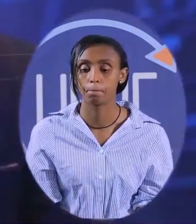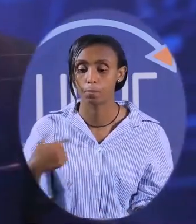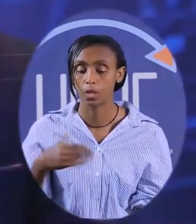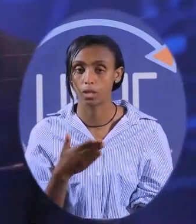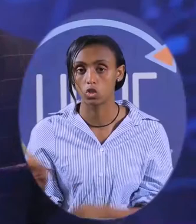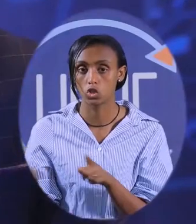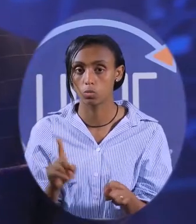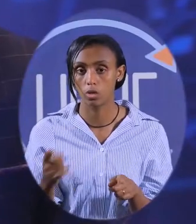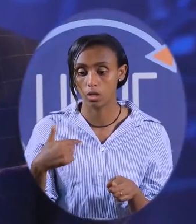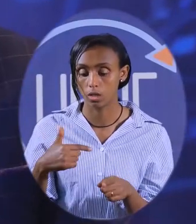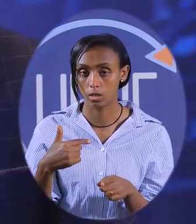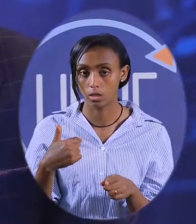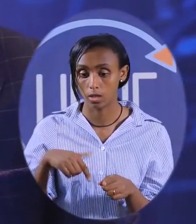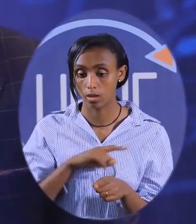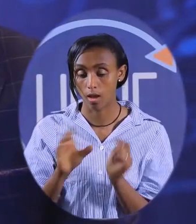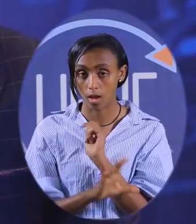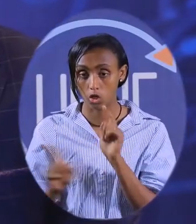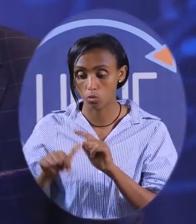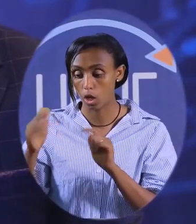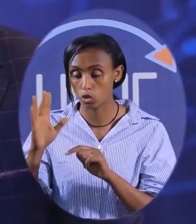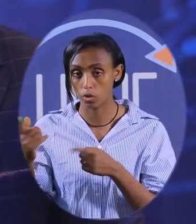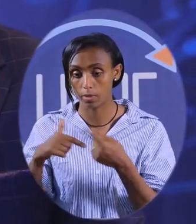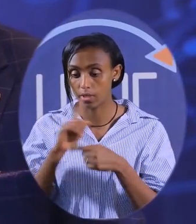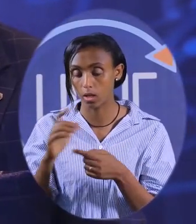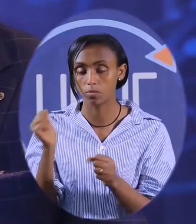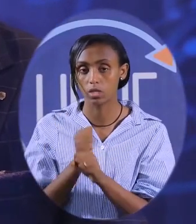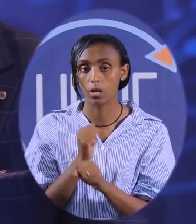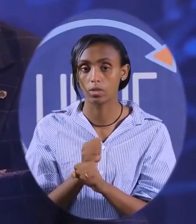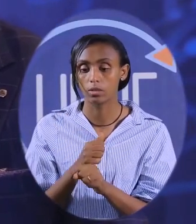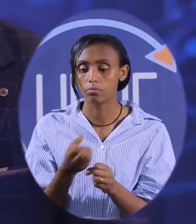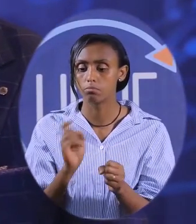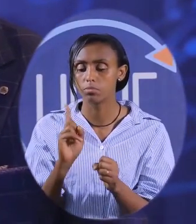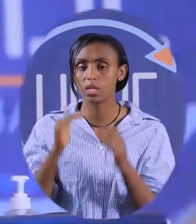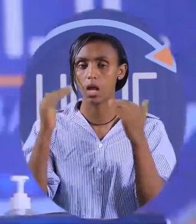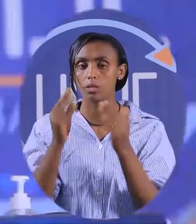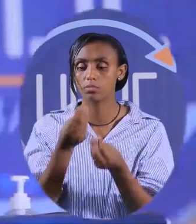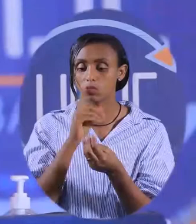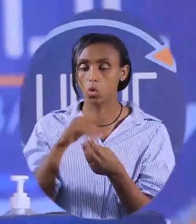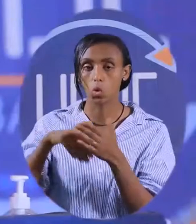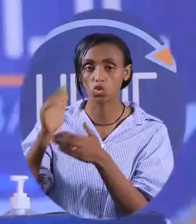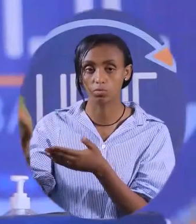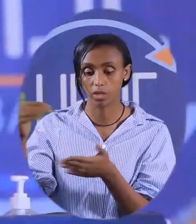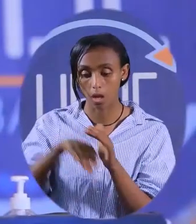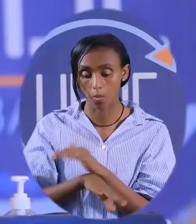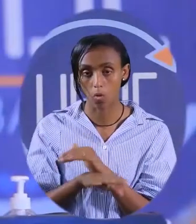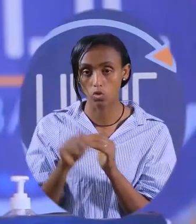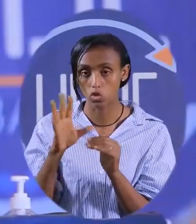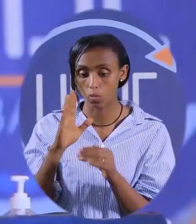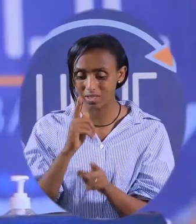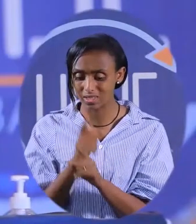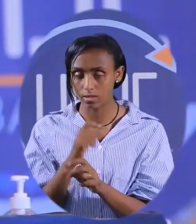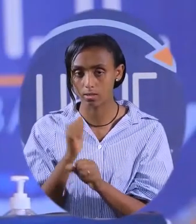ነገር ደግሞ ሌላ ሰው መጥቶ እየሰራበት ምን ያህል ምግብ ነው እኛ ከውጭ የምናስገባው? ስለዚህ በትክክል ሰው በትክክል